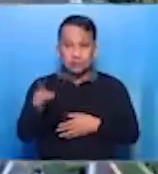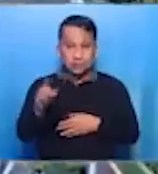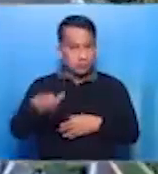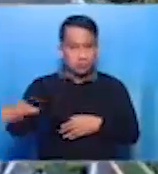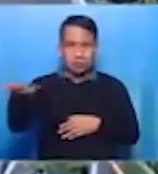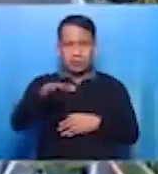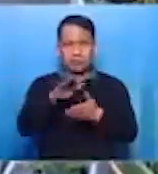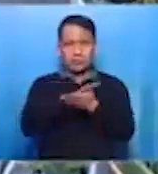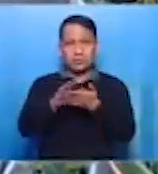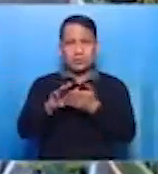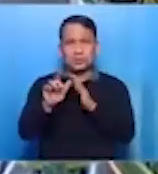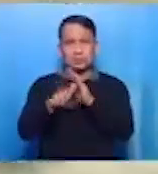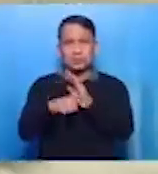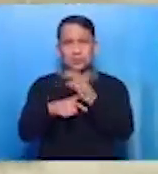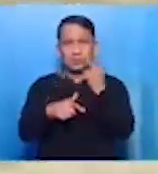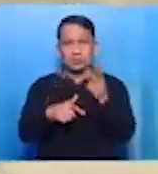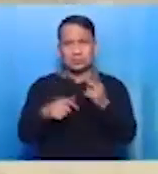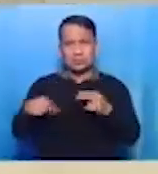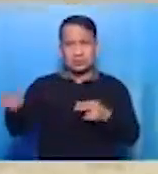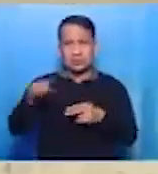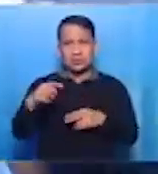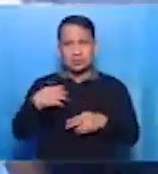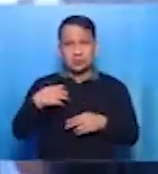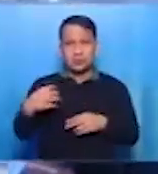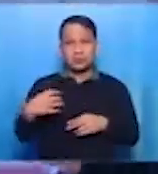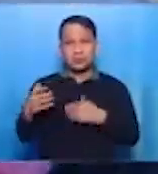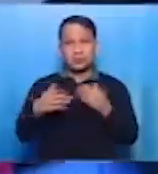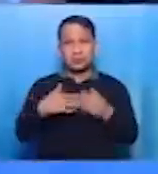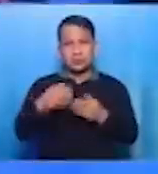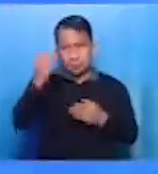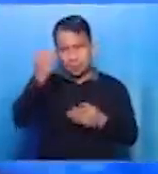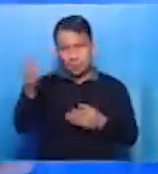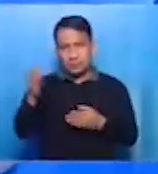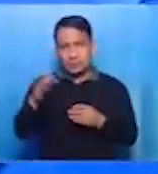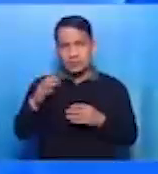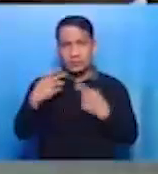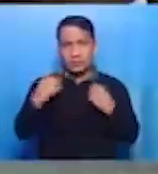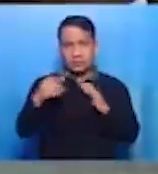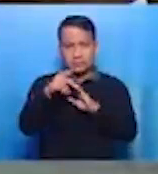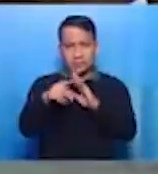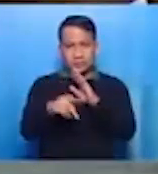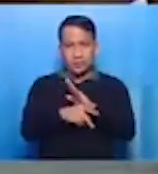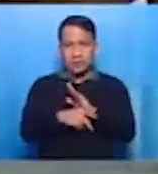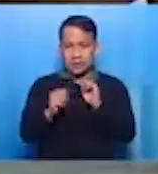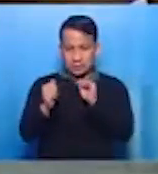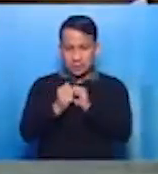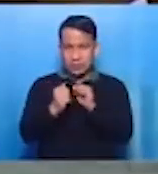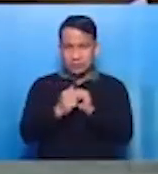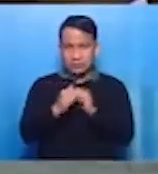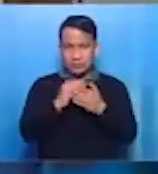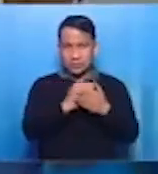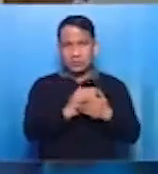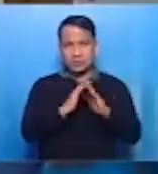clean. Maya't maya naman ang pag-iikot ng mga otoridad para magpaalala tungkol sa health protocol. Kasama na riyan ang